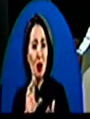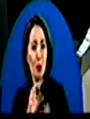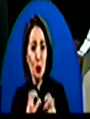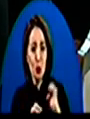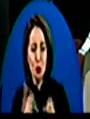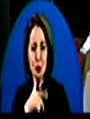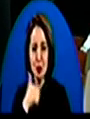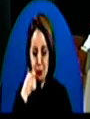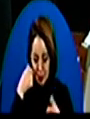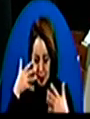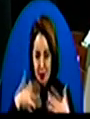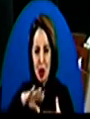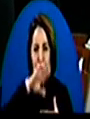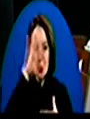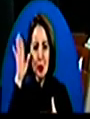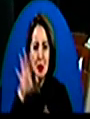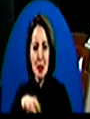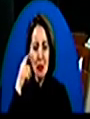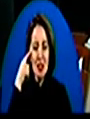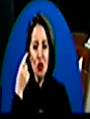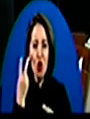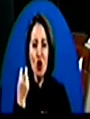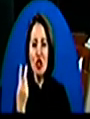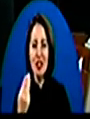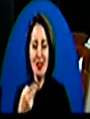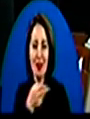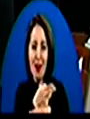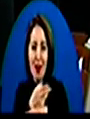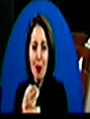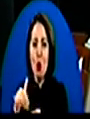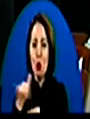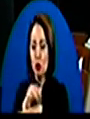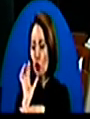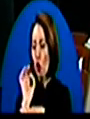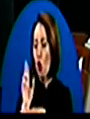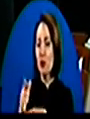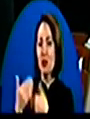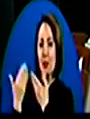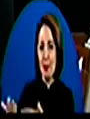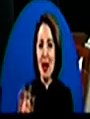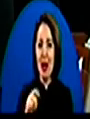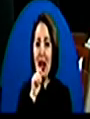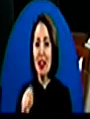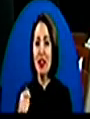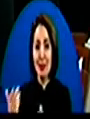хүний биеийн дулаан мэдрэгч хоёр ширхэг камерыг улсын онцгой комист хандивллаа.